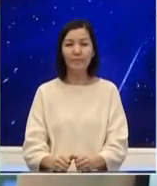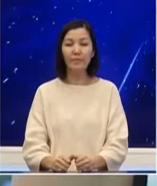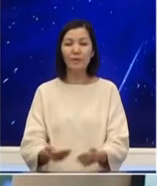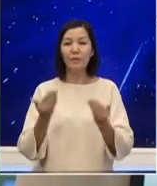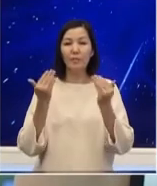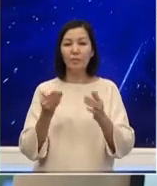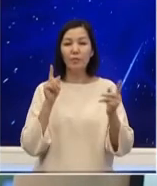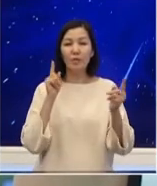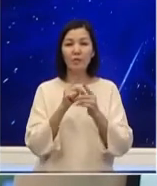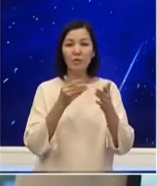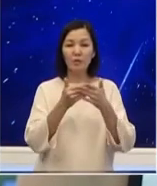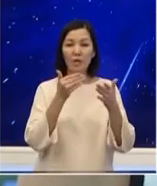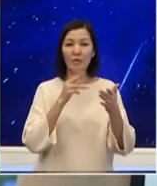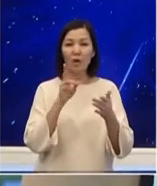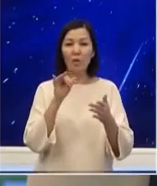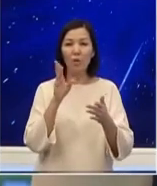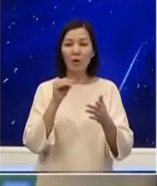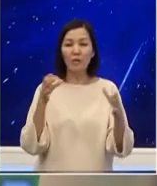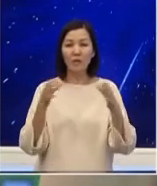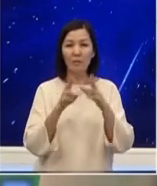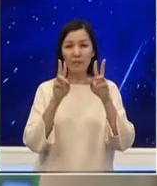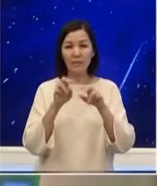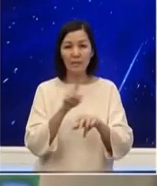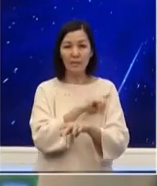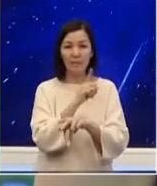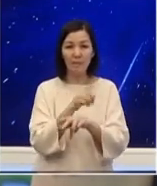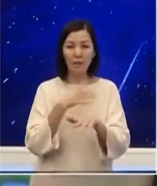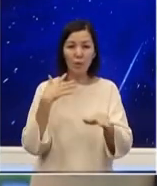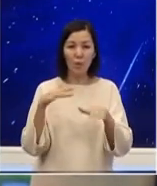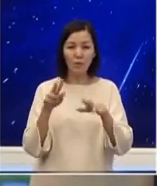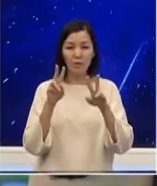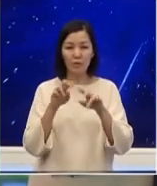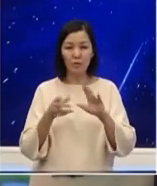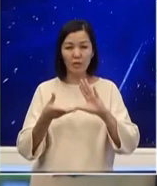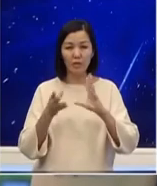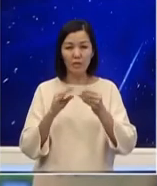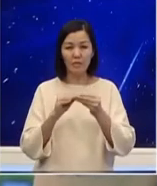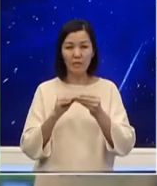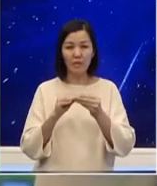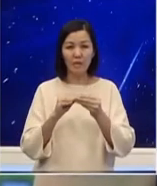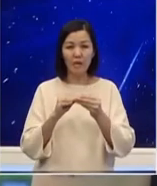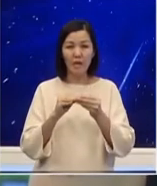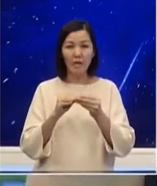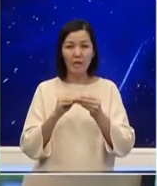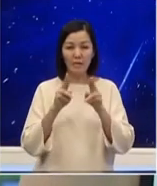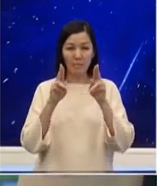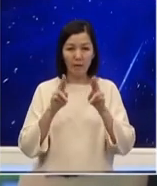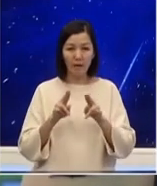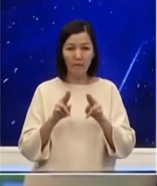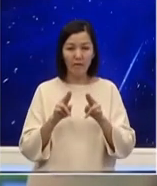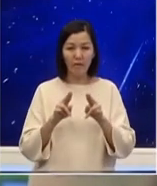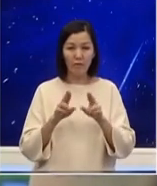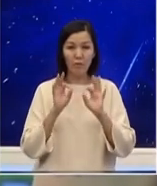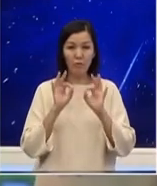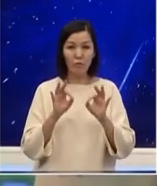Біз бұл кездесу алдында Қуаныш командасын зерттедік. Олардың мықты жағымен осал тұсын анықтап, сол бойынша тактика құрдық. Құрған жүйеміз жемісін